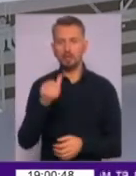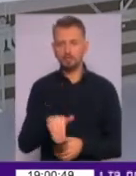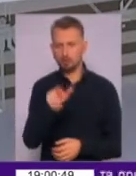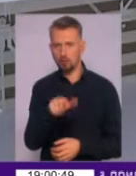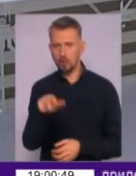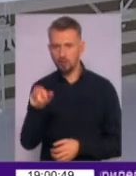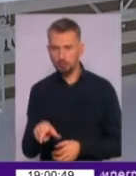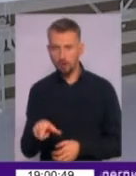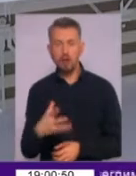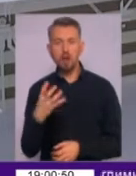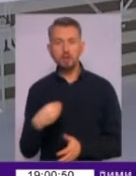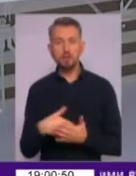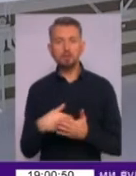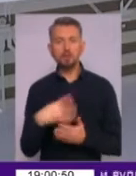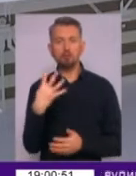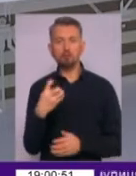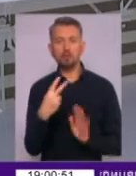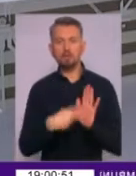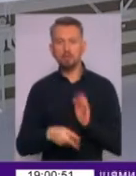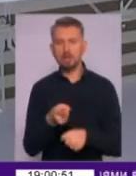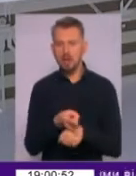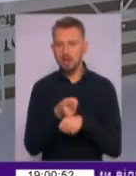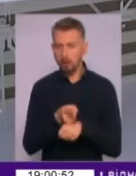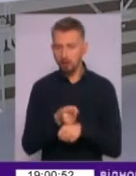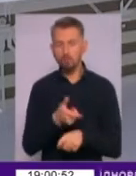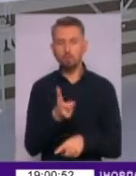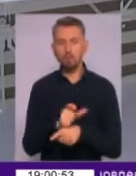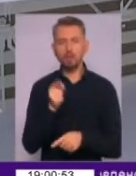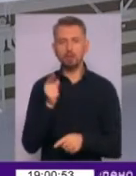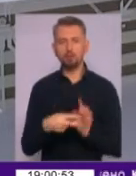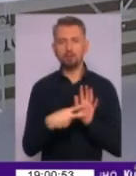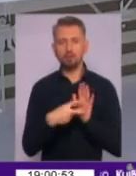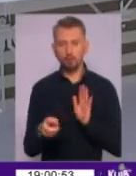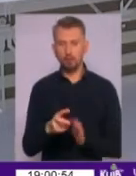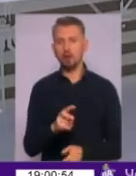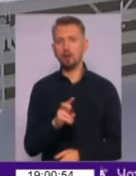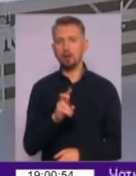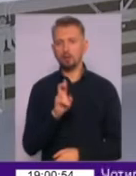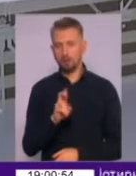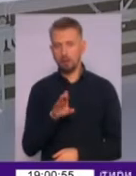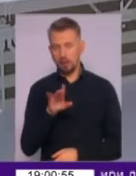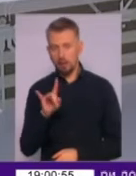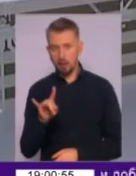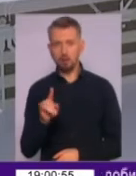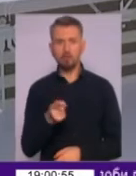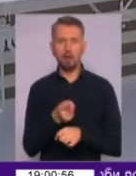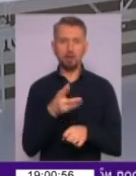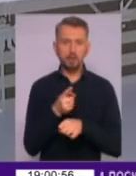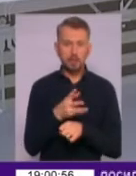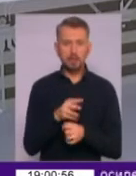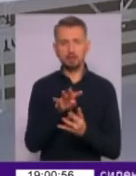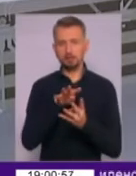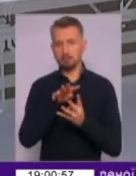осіб. А ще близько 470 танків, понад 1700 бойових броньованих машин, артилерійські та системи залпового